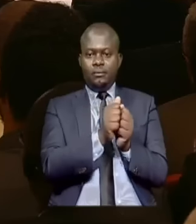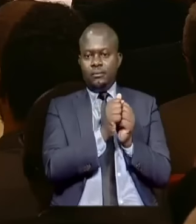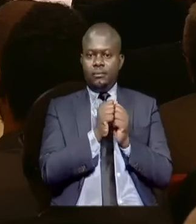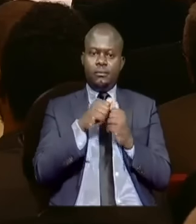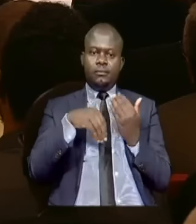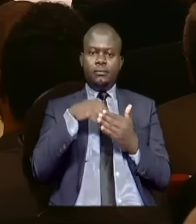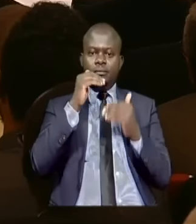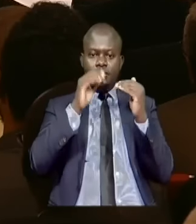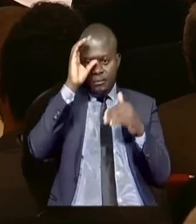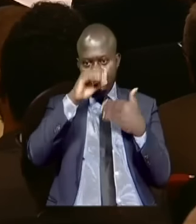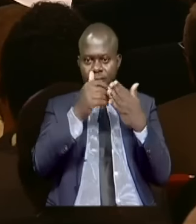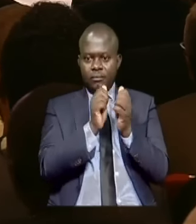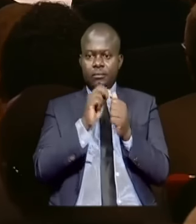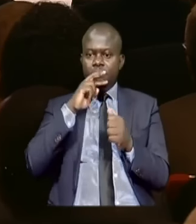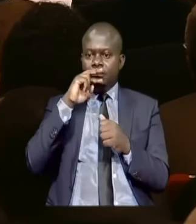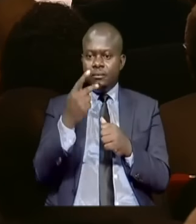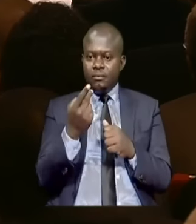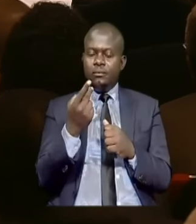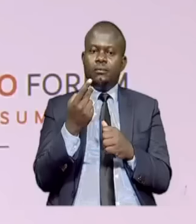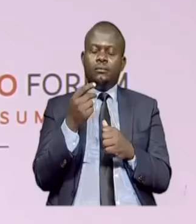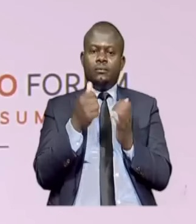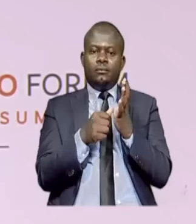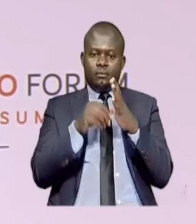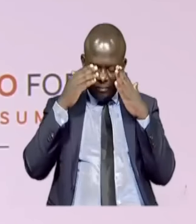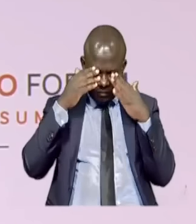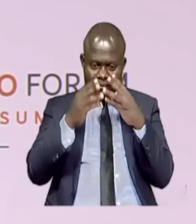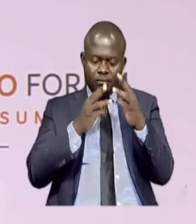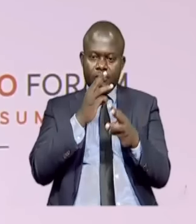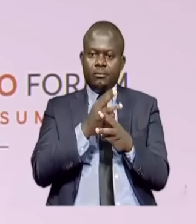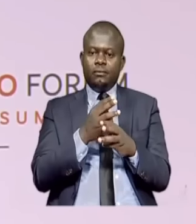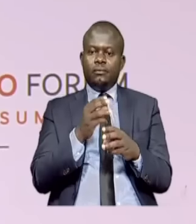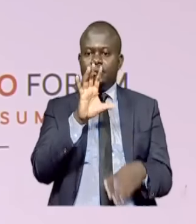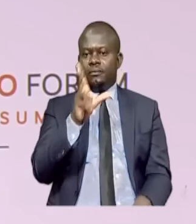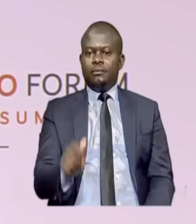rwo gushakira hamwe ibisubizo ku bibazo byugarije umugabane wa Afurika